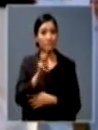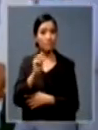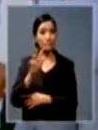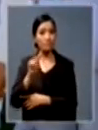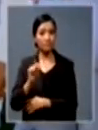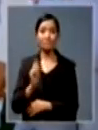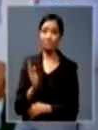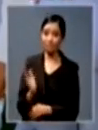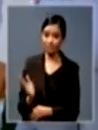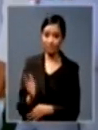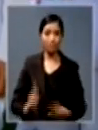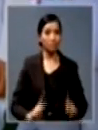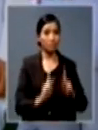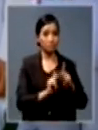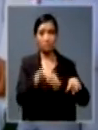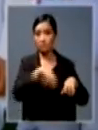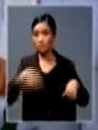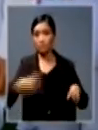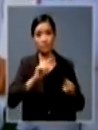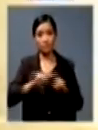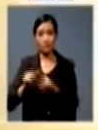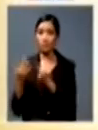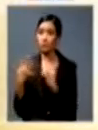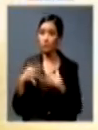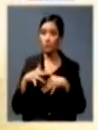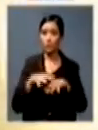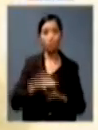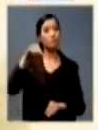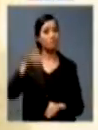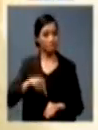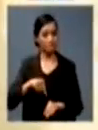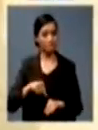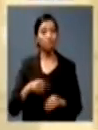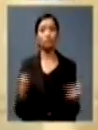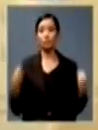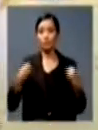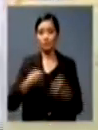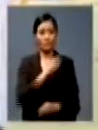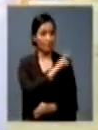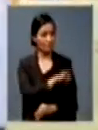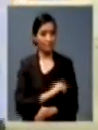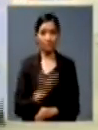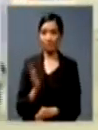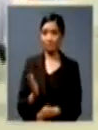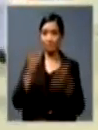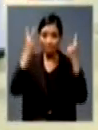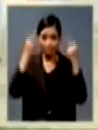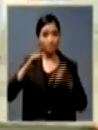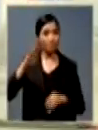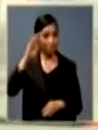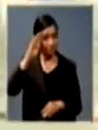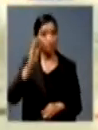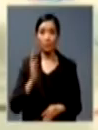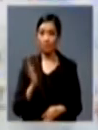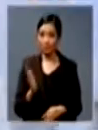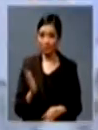ฮะทุกกระทรวงนะครับก็มารวมกันที่นี่ในชุดปกติขาวและนี่ฮะท่านนายกรัฐมนตรีพลเอกประยุทธ์จันทร์โอช